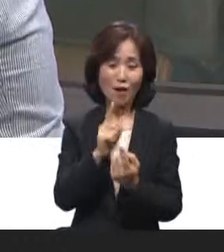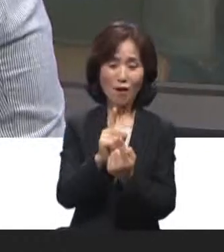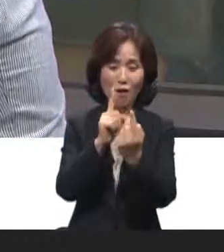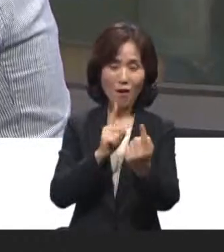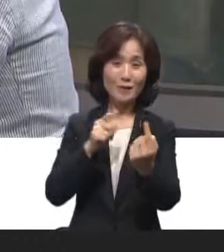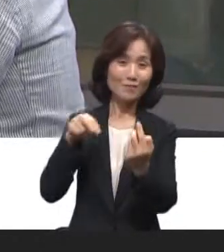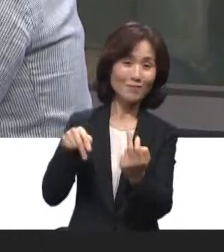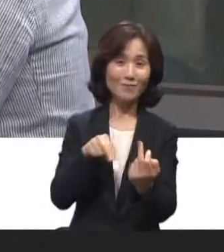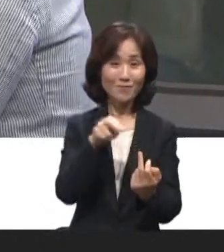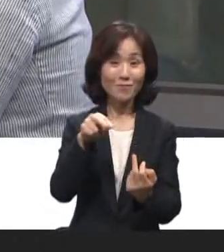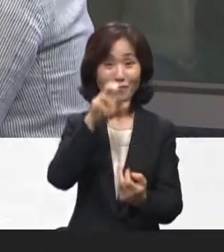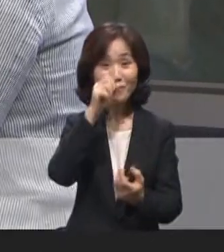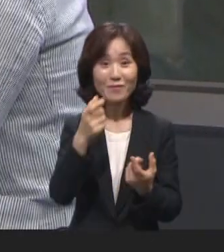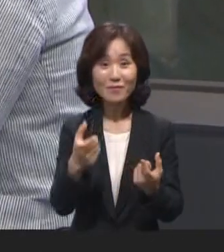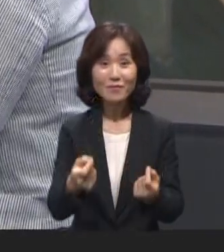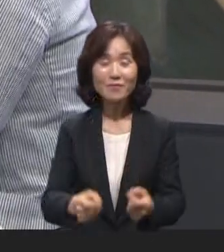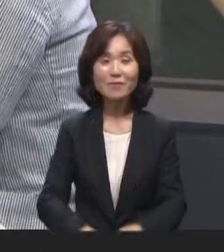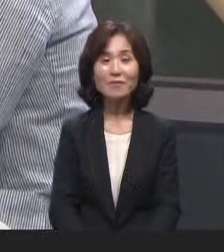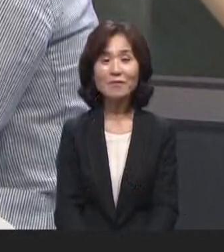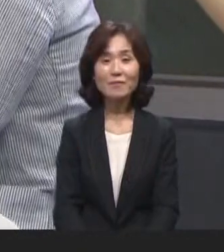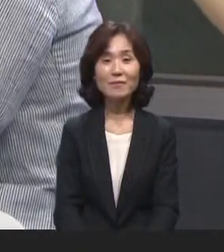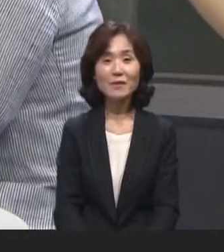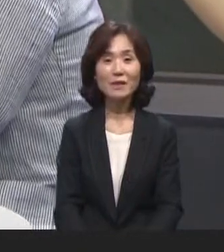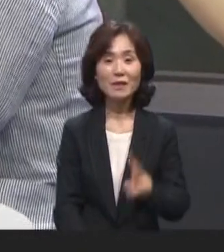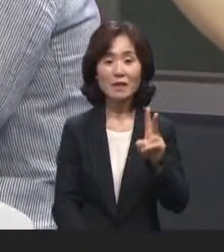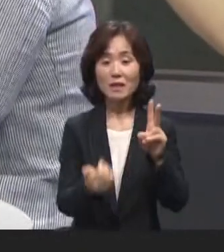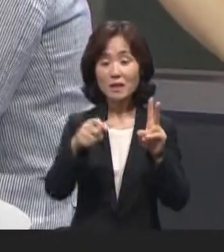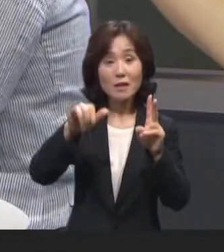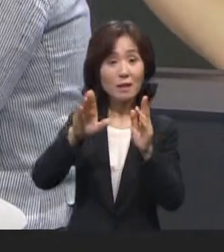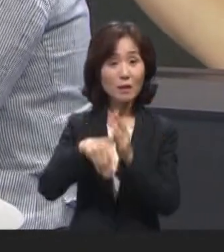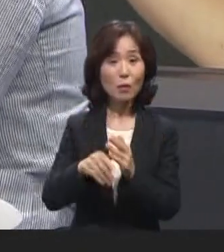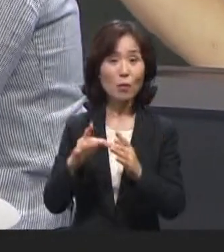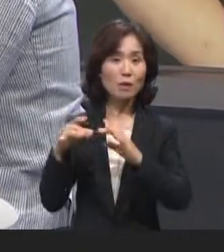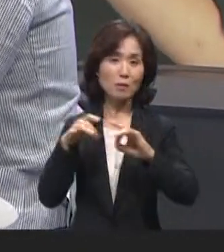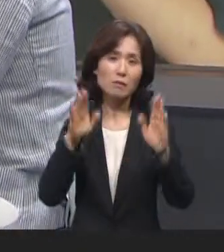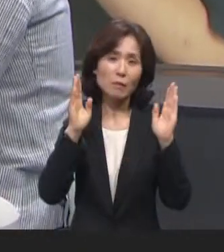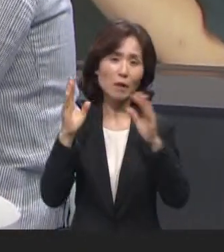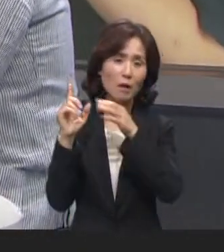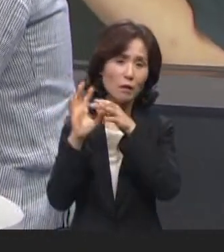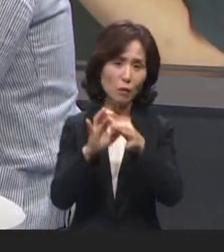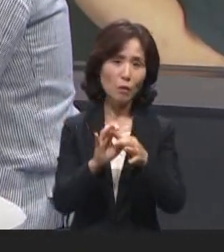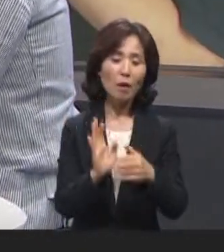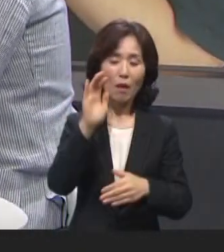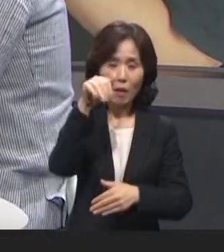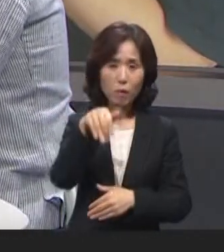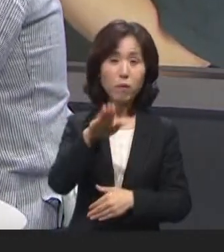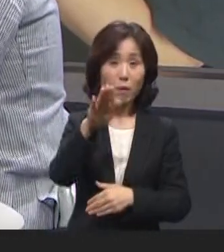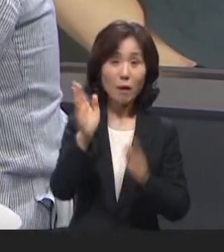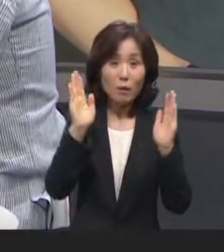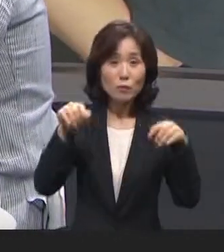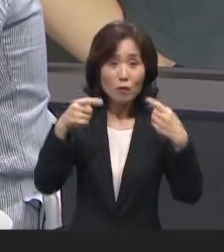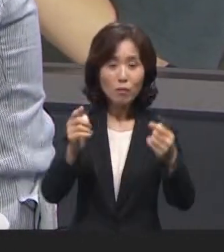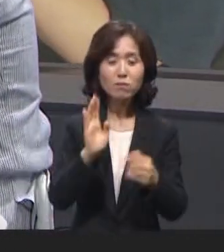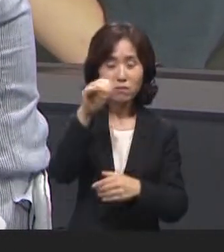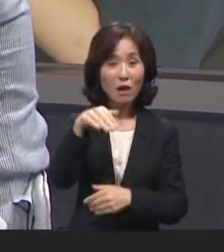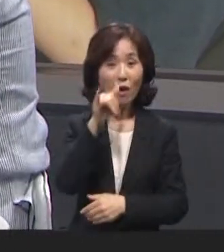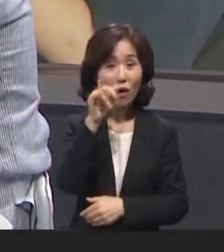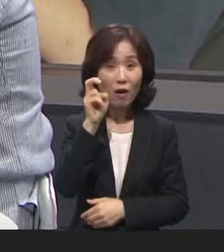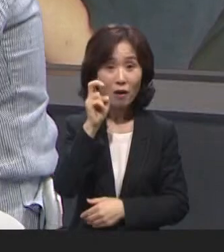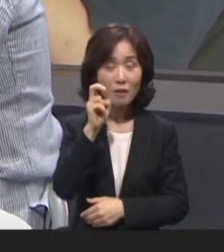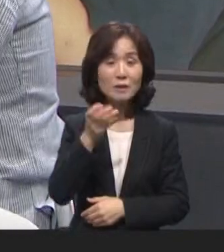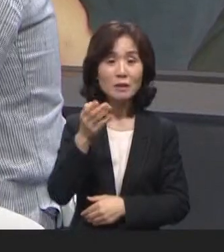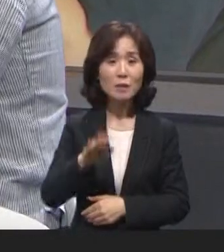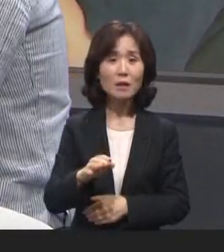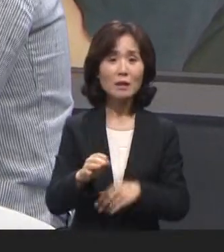할 수 있도록 알겠습니다 이제 2학기에도 원격 썩을 한다고 합니다 뭐 퐁당퐁당 등교 서파 겠지만 그래도 우리가 생각해 진피